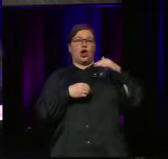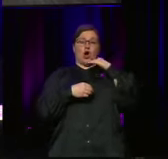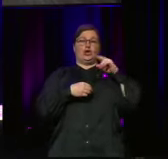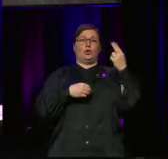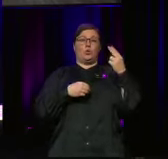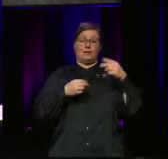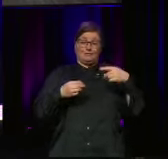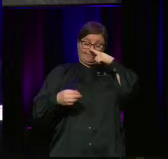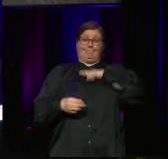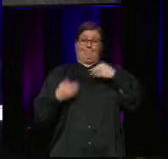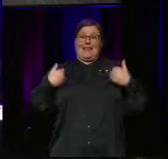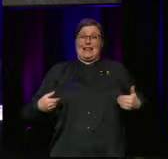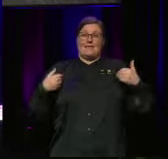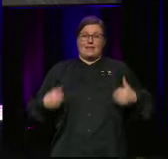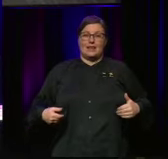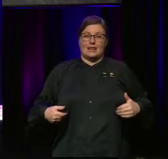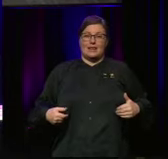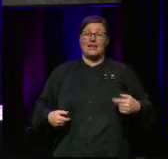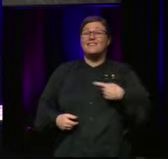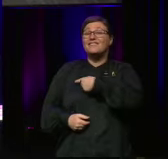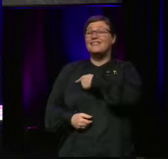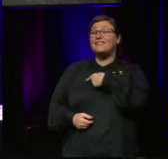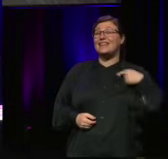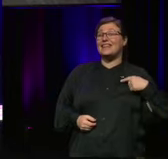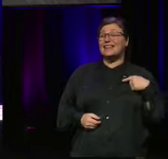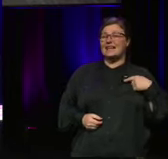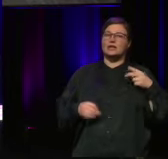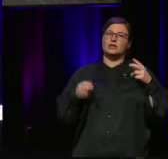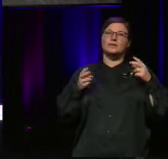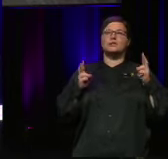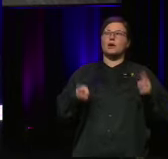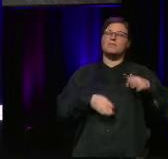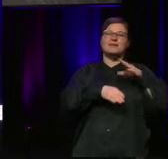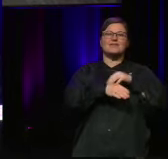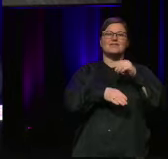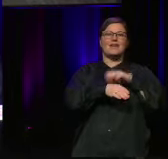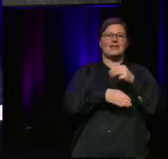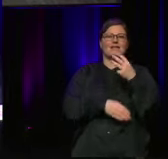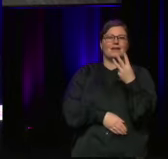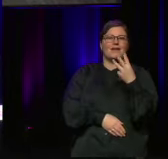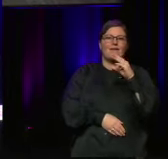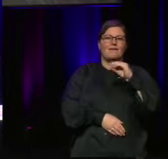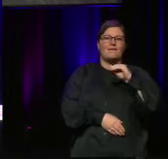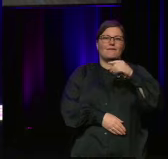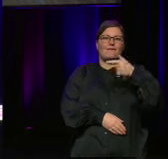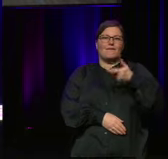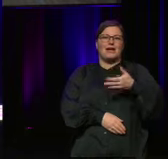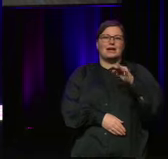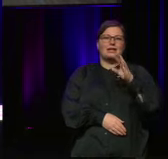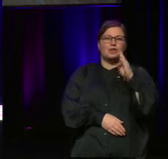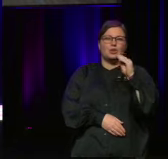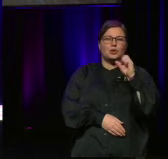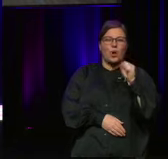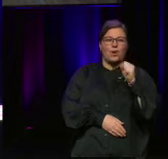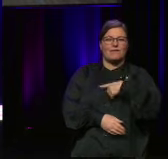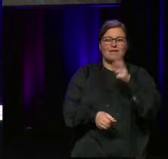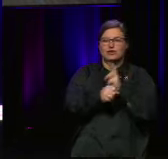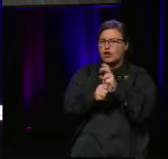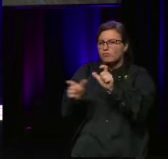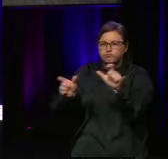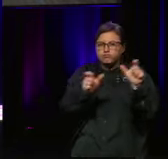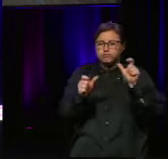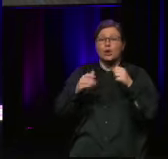individer. Och vi försöker som en svensk watchdog vara med och stötta även oberoende aktörer i de här